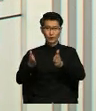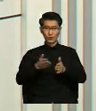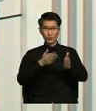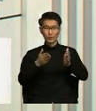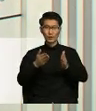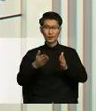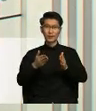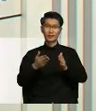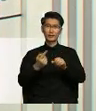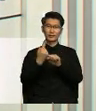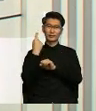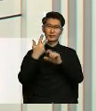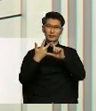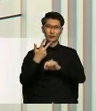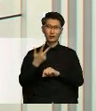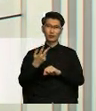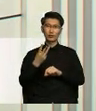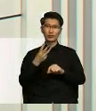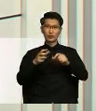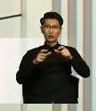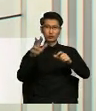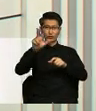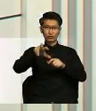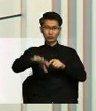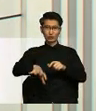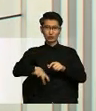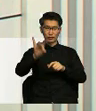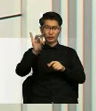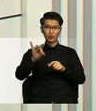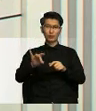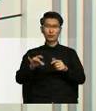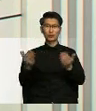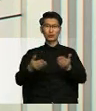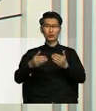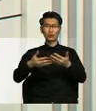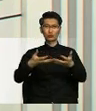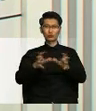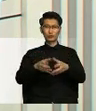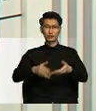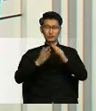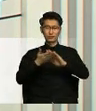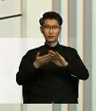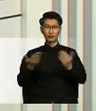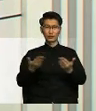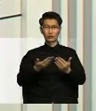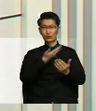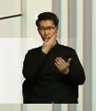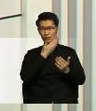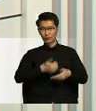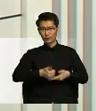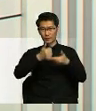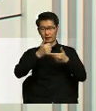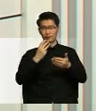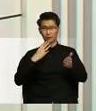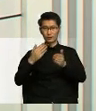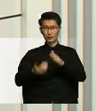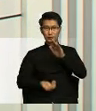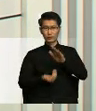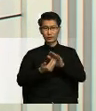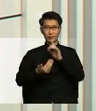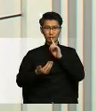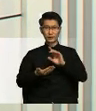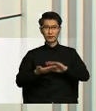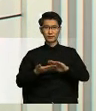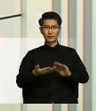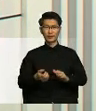경기도가 지난해 7월 전국 광역자치단체 최초로 노동국을 신설했습니다. 노동이 존중받는 경기도를 실현하겠다는